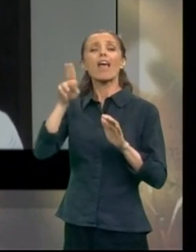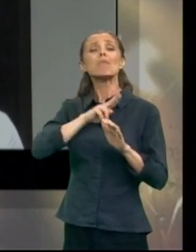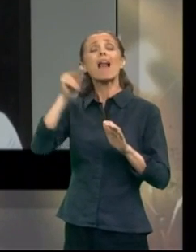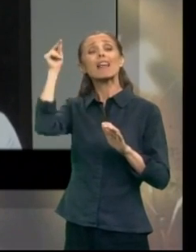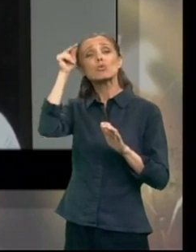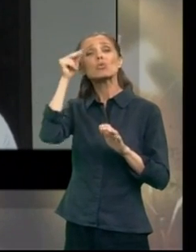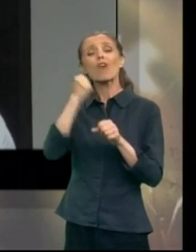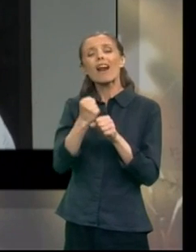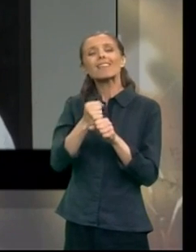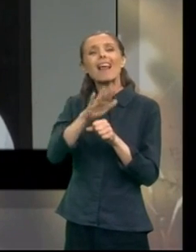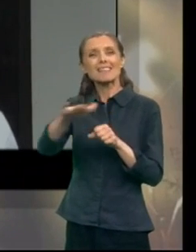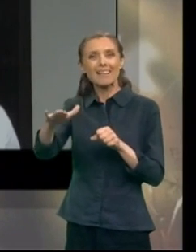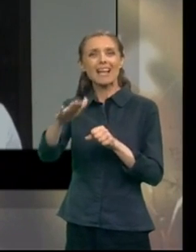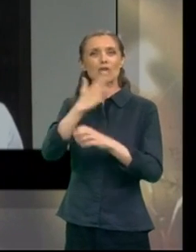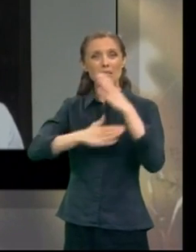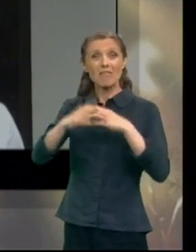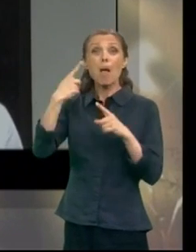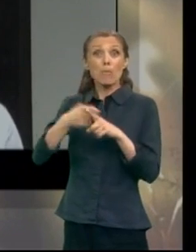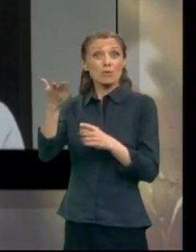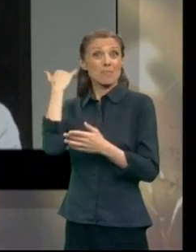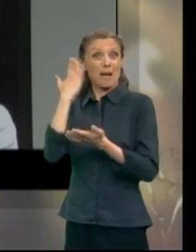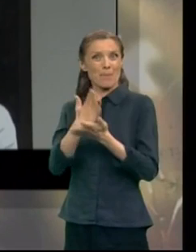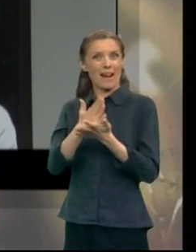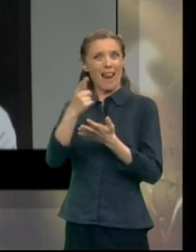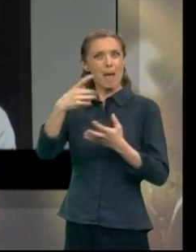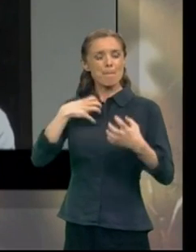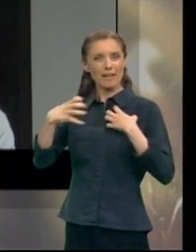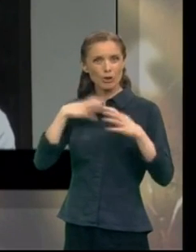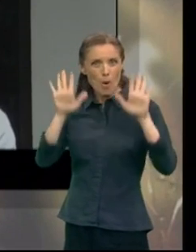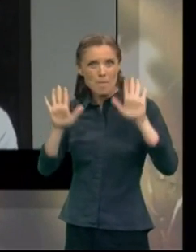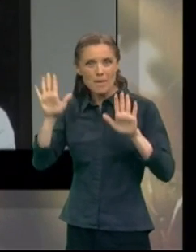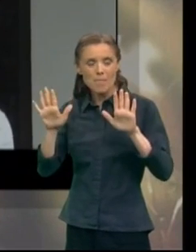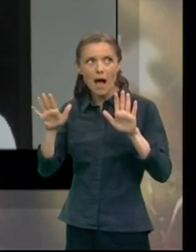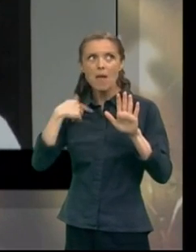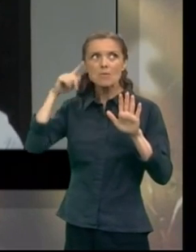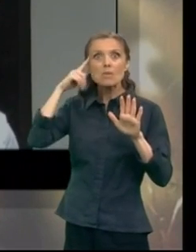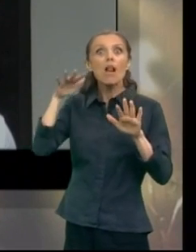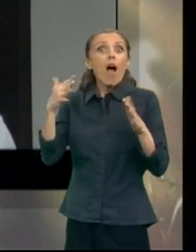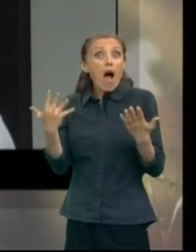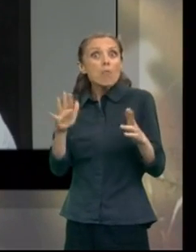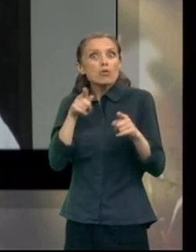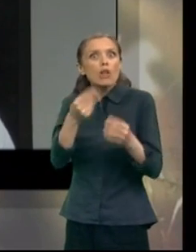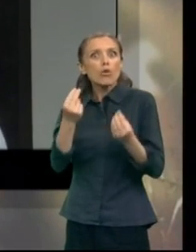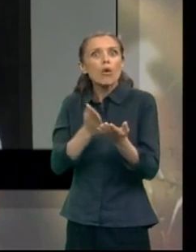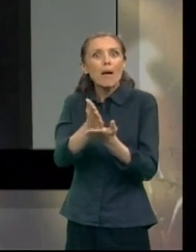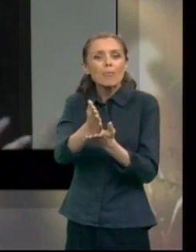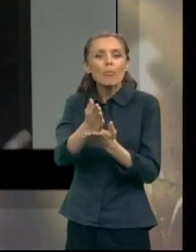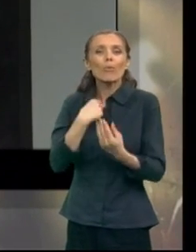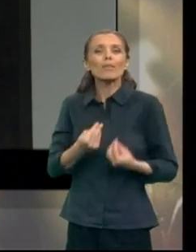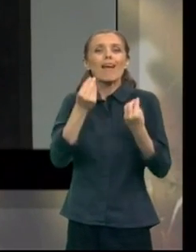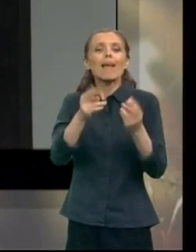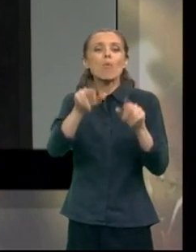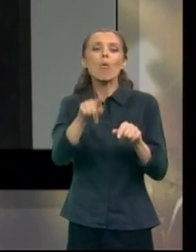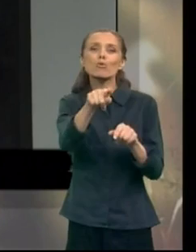sa invaliditetom, a i pantomimom se bavila i rekli smo možda je to pravi put, znači da njima pokušamo da omogućimo da spojimo